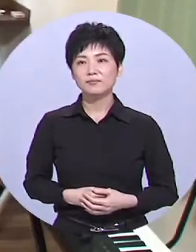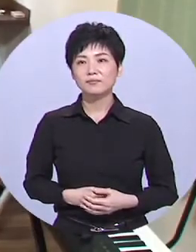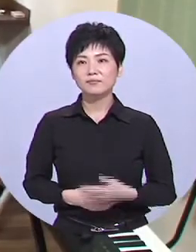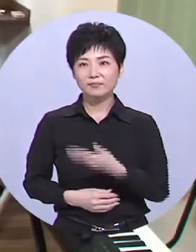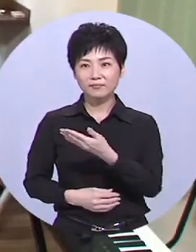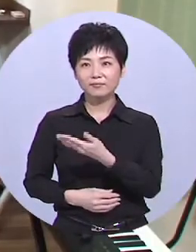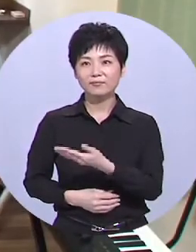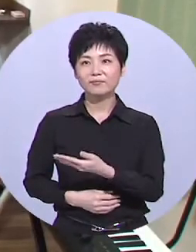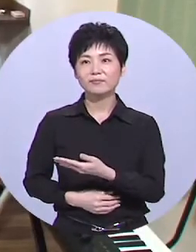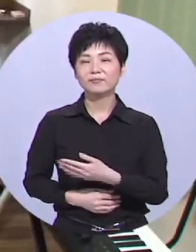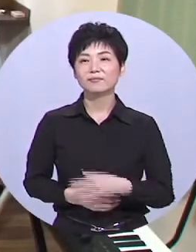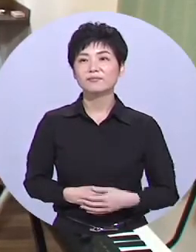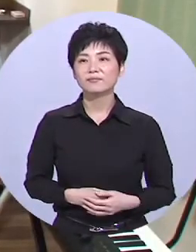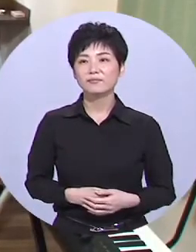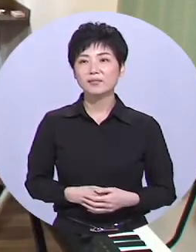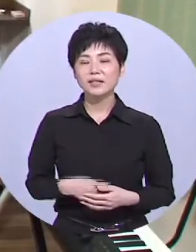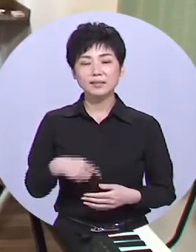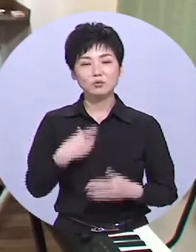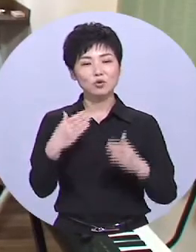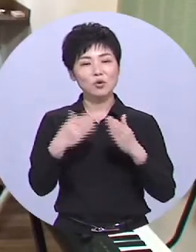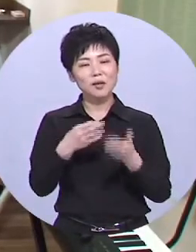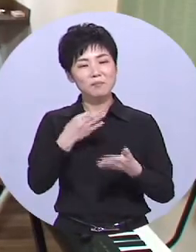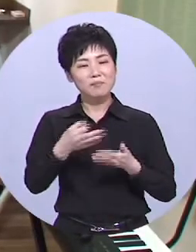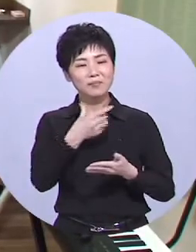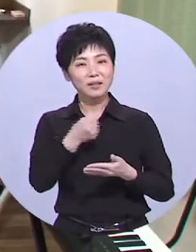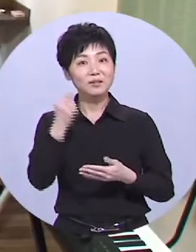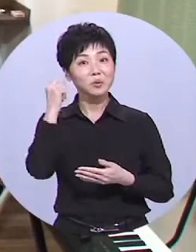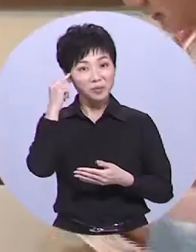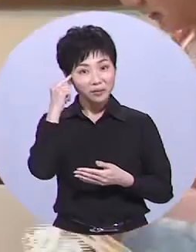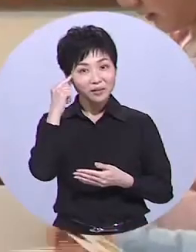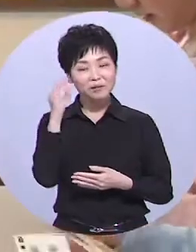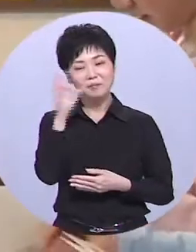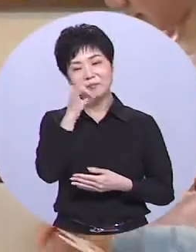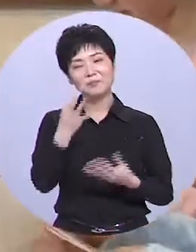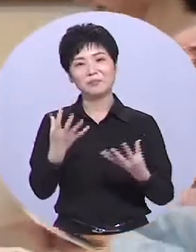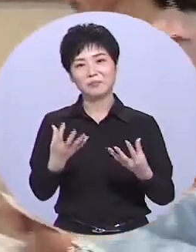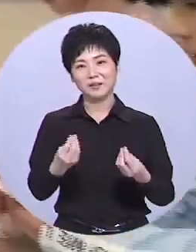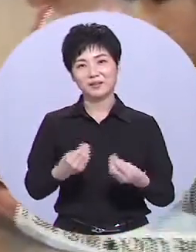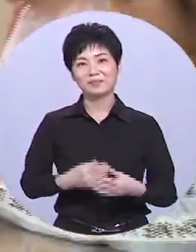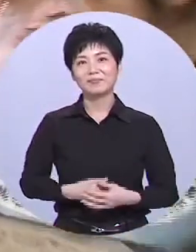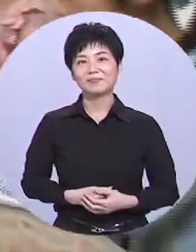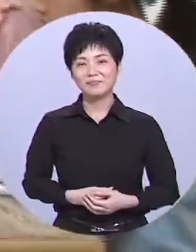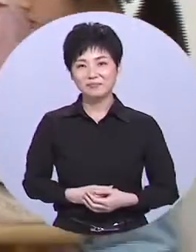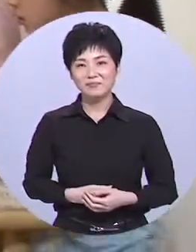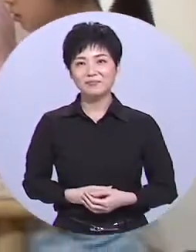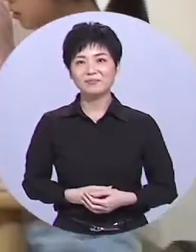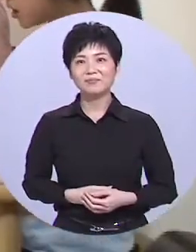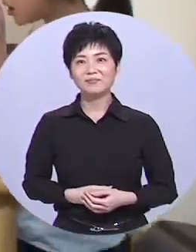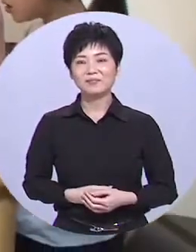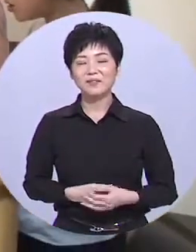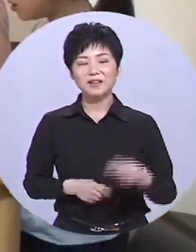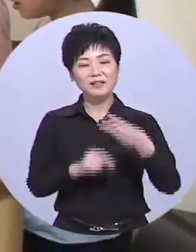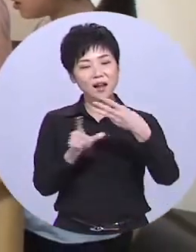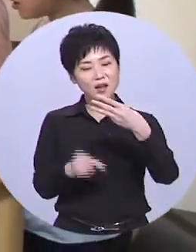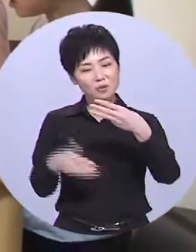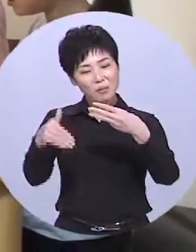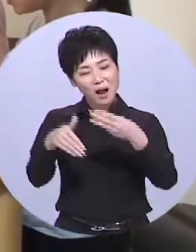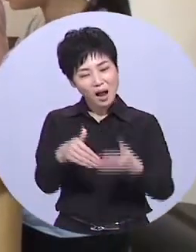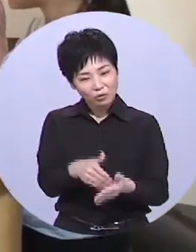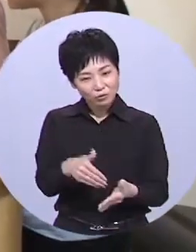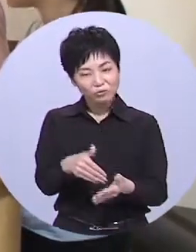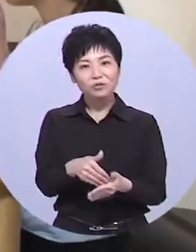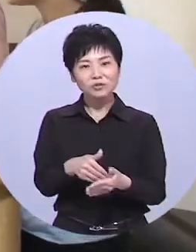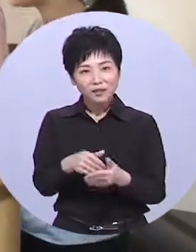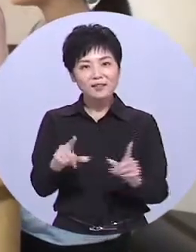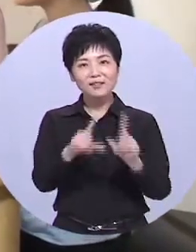奥津さん一家はマイホームを持ちたいと考え、こちらの物件を購入し、今月末からこちらで暮らす予定